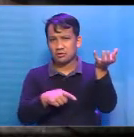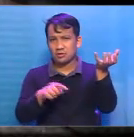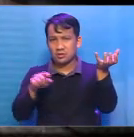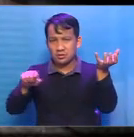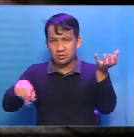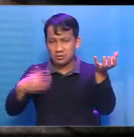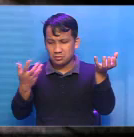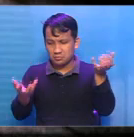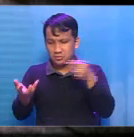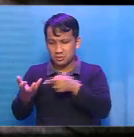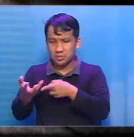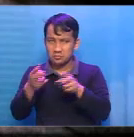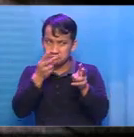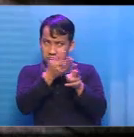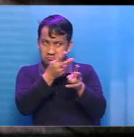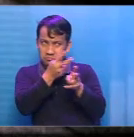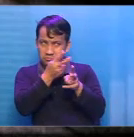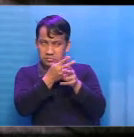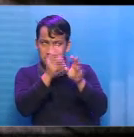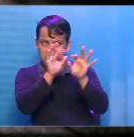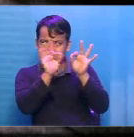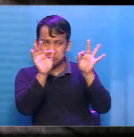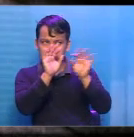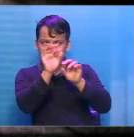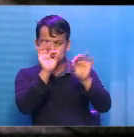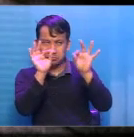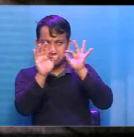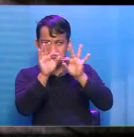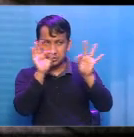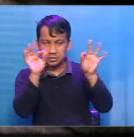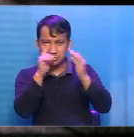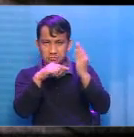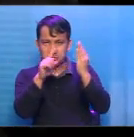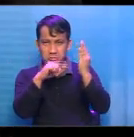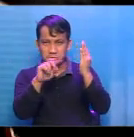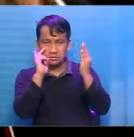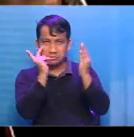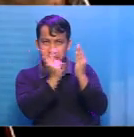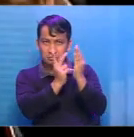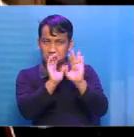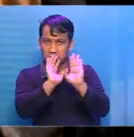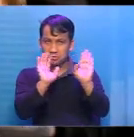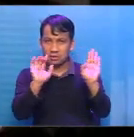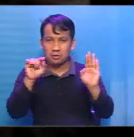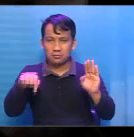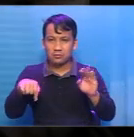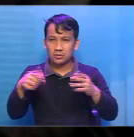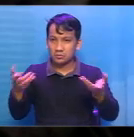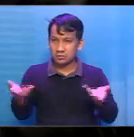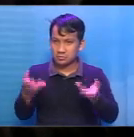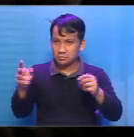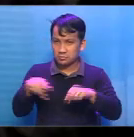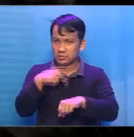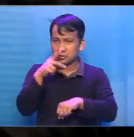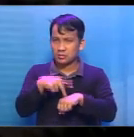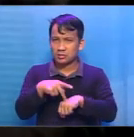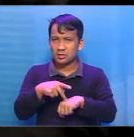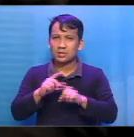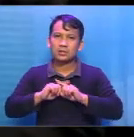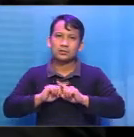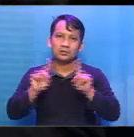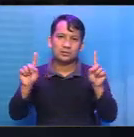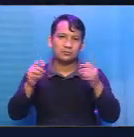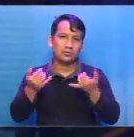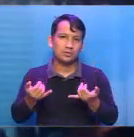suriin, bantayan, tutukan at himayin ang mga ginagawa ng mayorya. Pero nasa Pilipinas po tayo kung saan kakaiba